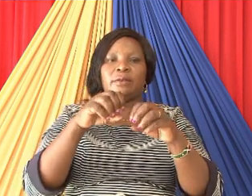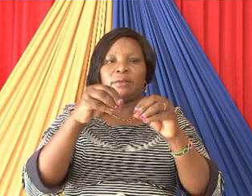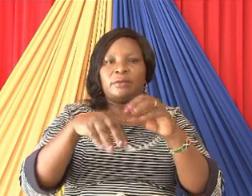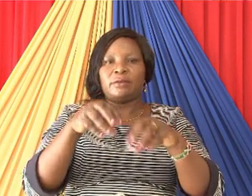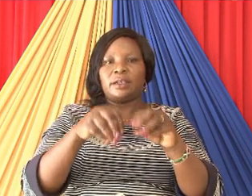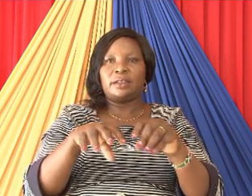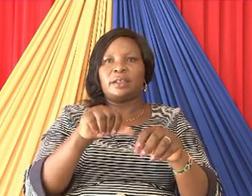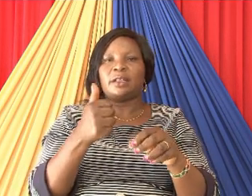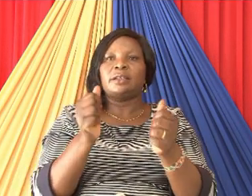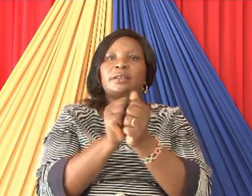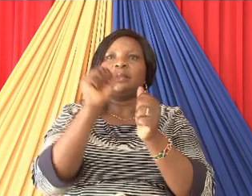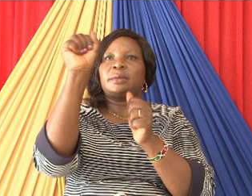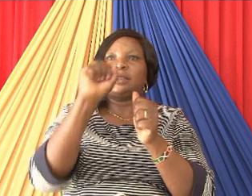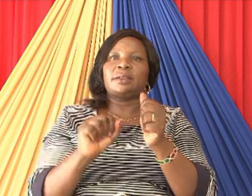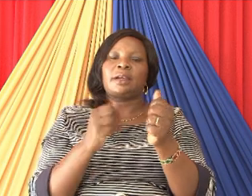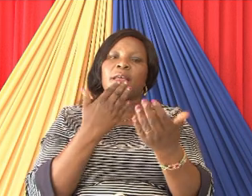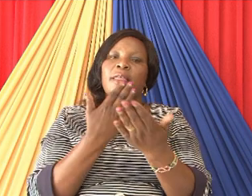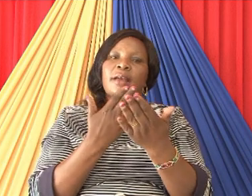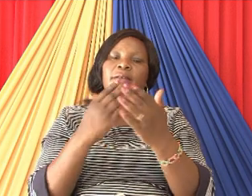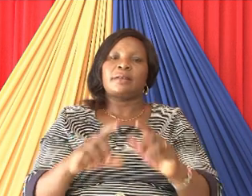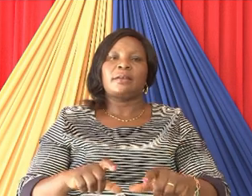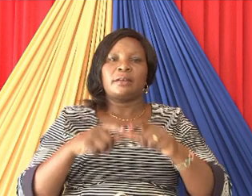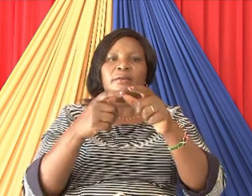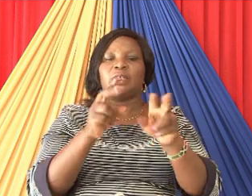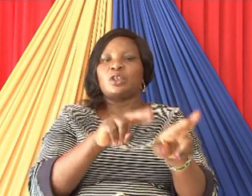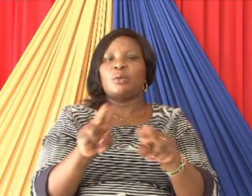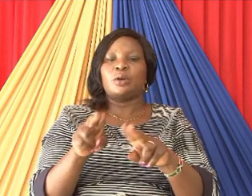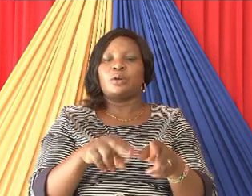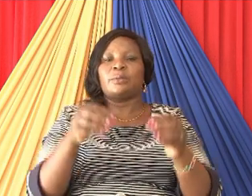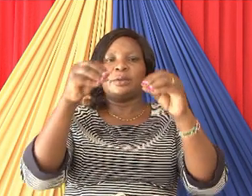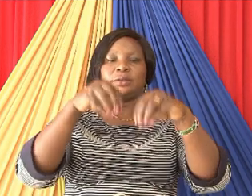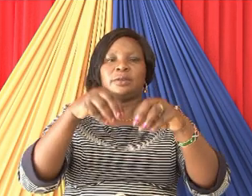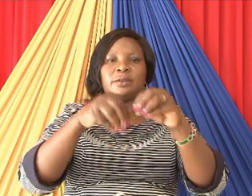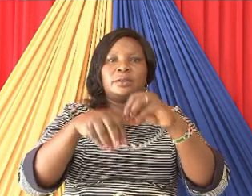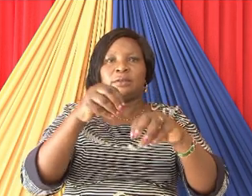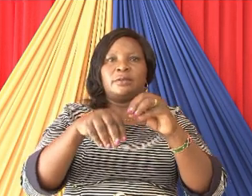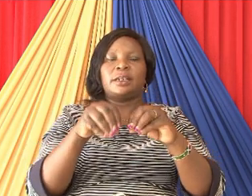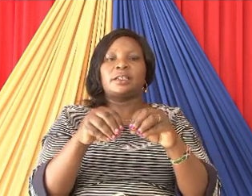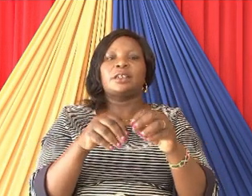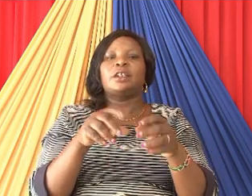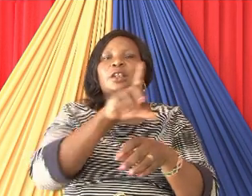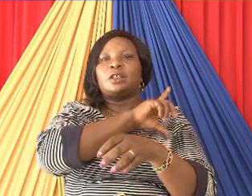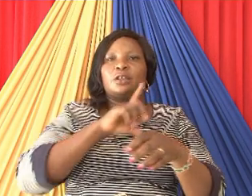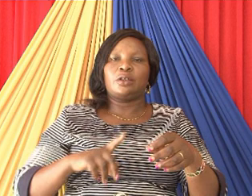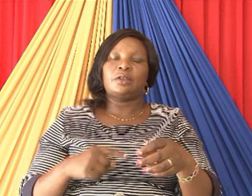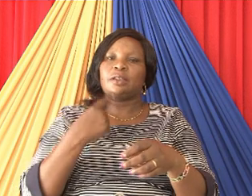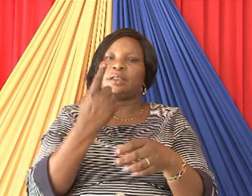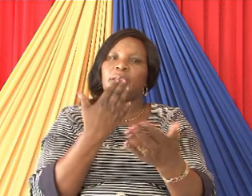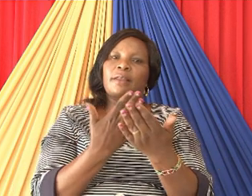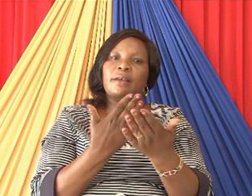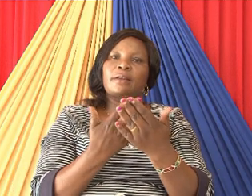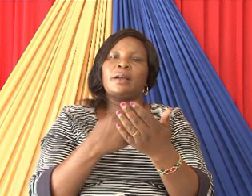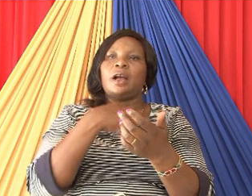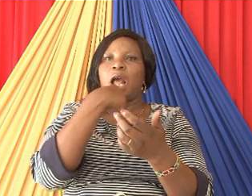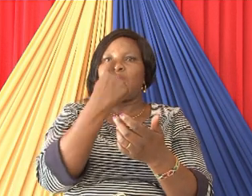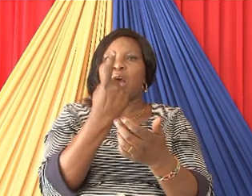wengine wametoa thanksgiving, wengine matoleo ya kawaida. Special thanks to you, O Lord. Tuwakushukuru. Natangaza baraka